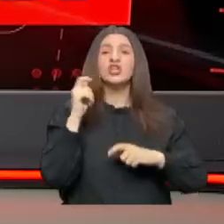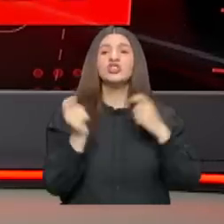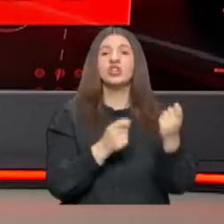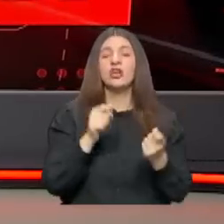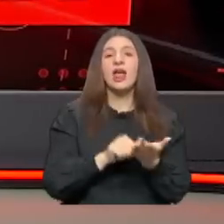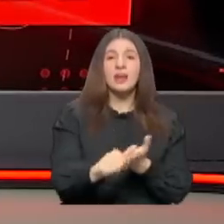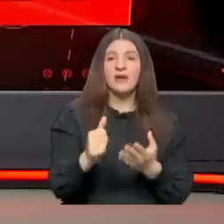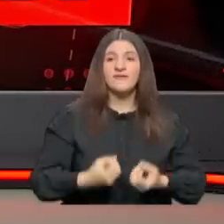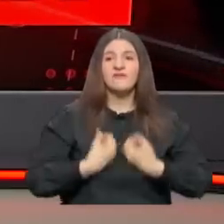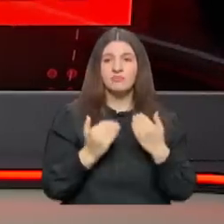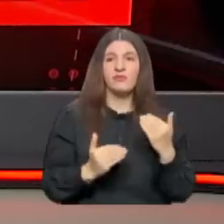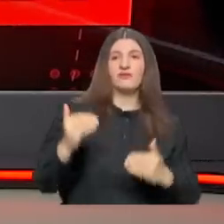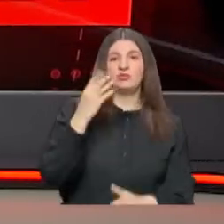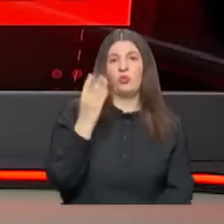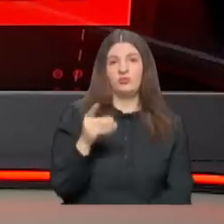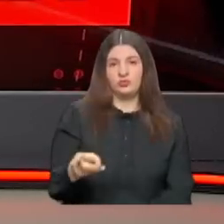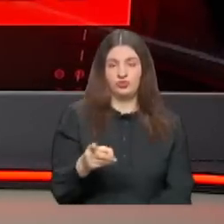çalışanların verimliliği artmış.